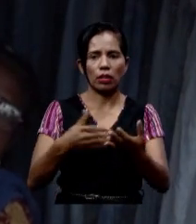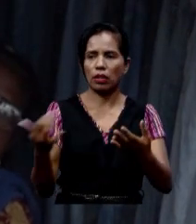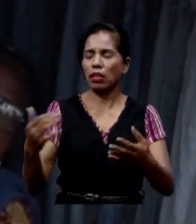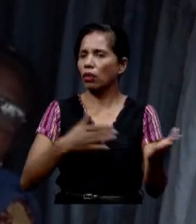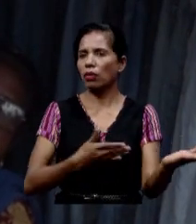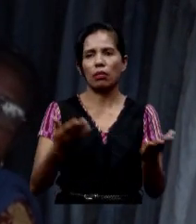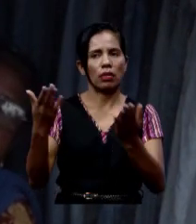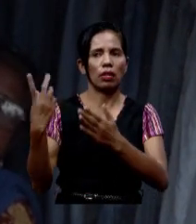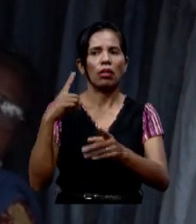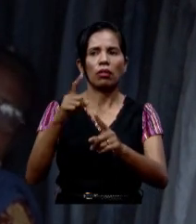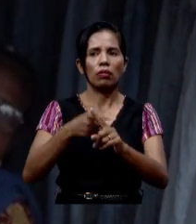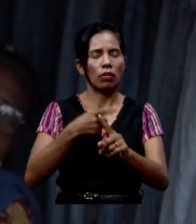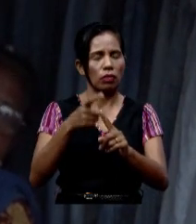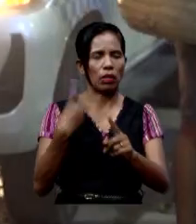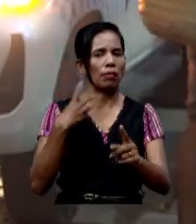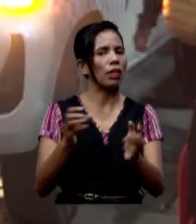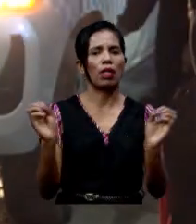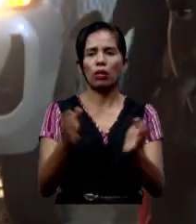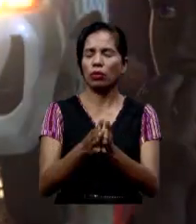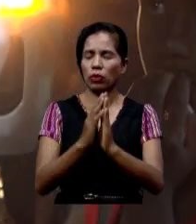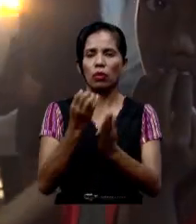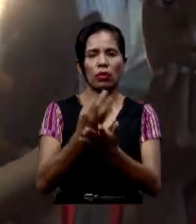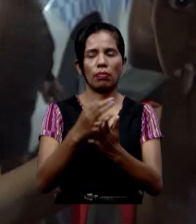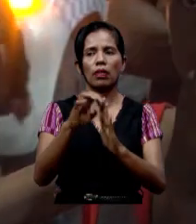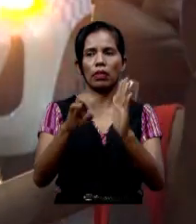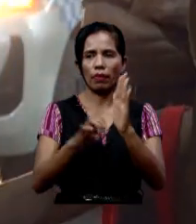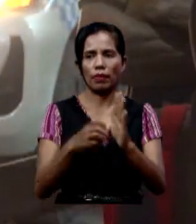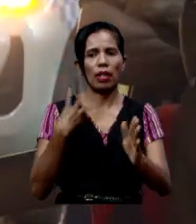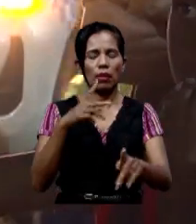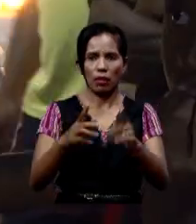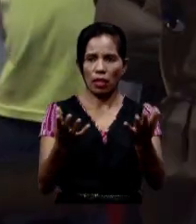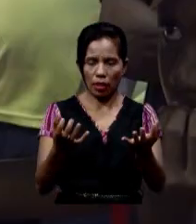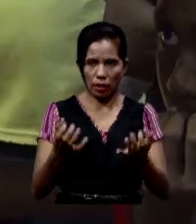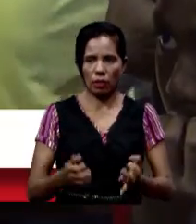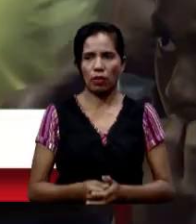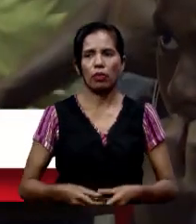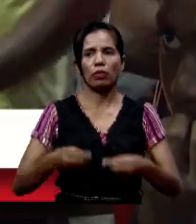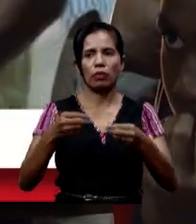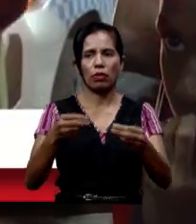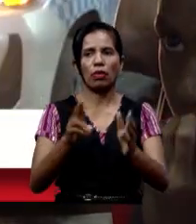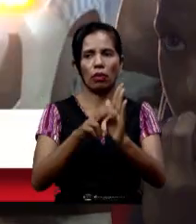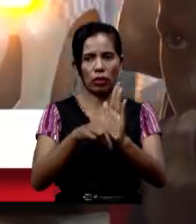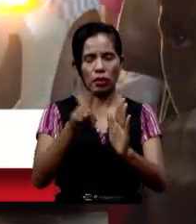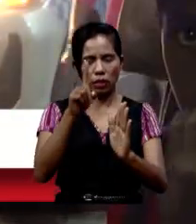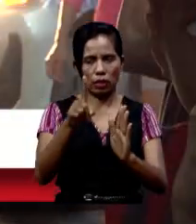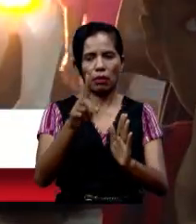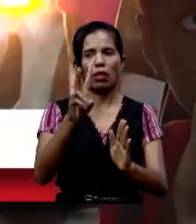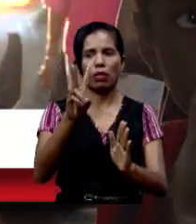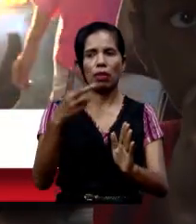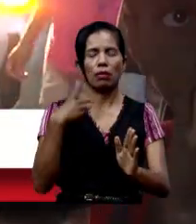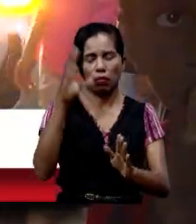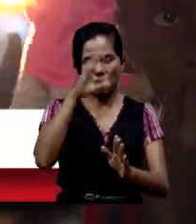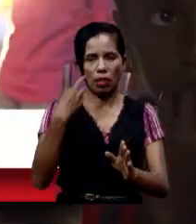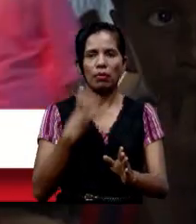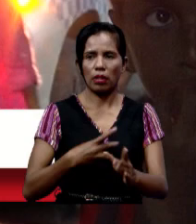Saya ami fulam lah bertanya sama istaru ida. Ami pobo ni hakarak na sene. Asa be infonetik ora sida rua ba ami pobo sira hori buka mi